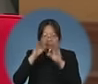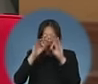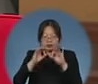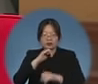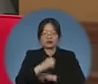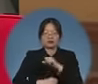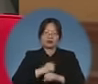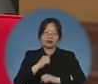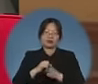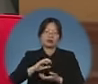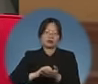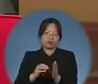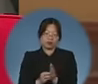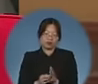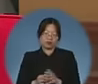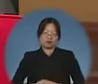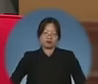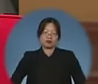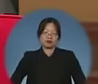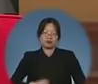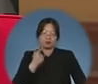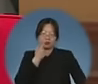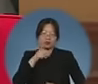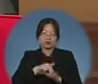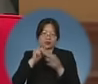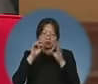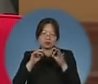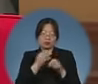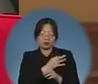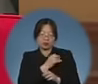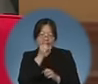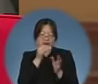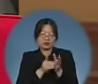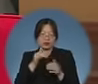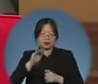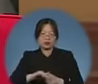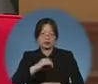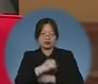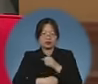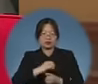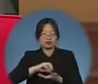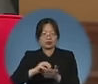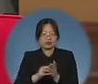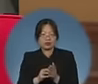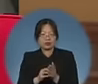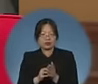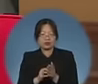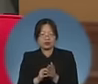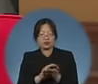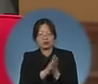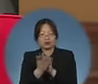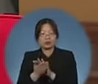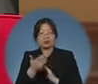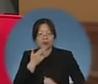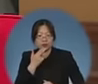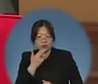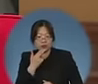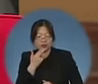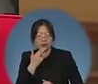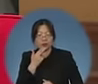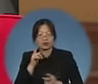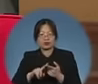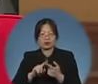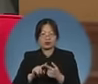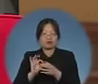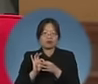자유도라. 자유도더라. 그래서 이론적으로는 부유해져도 자유도는 변화가 없어지고